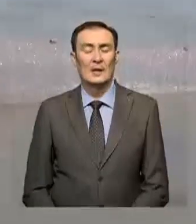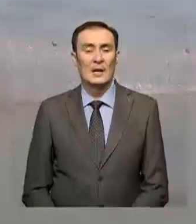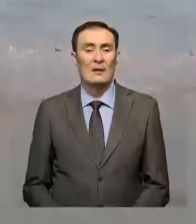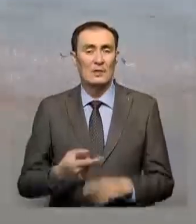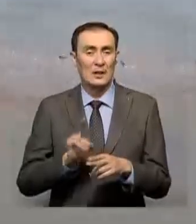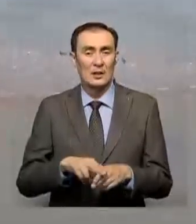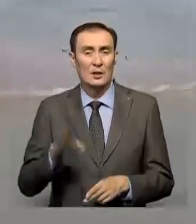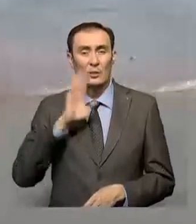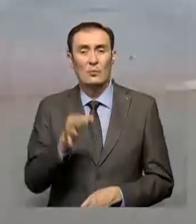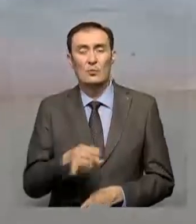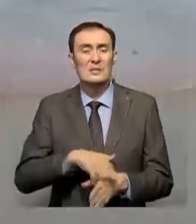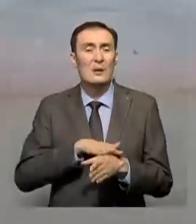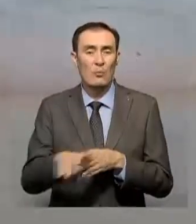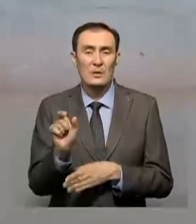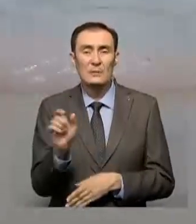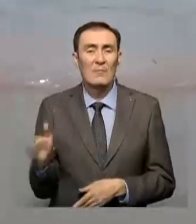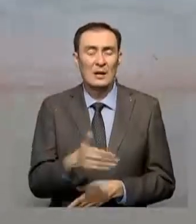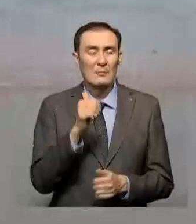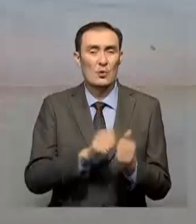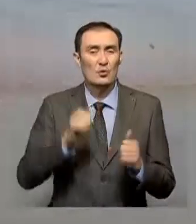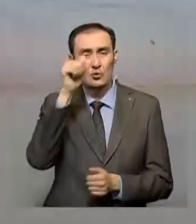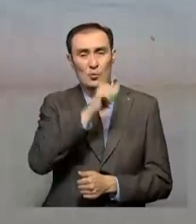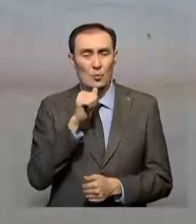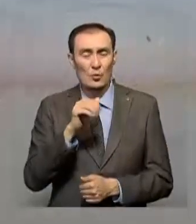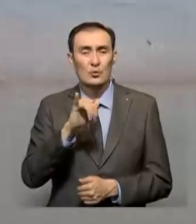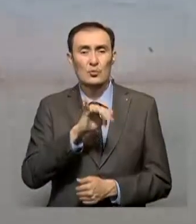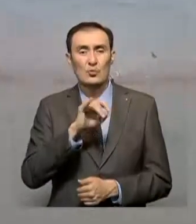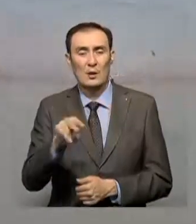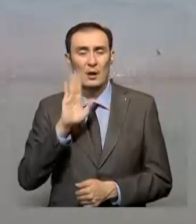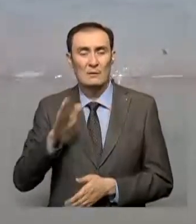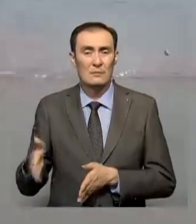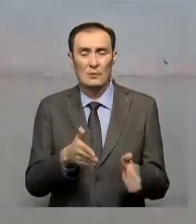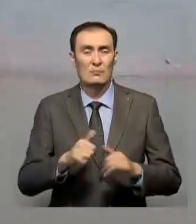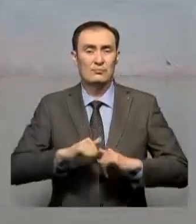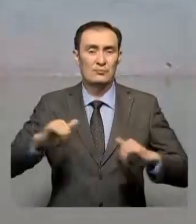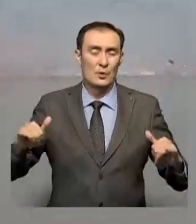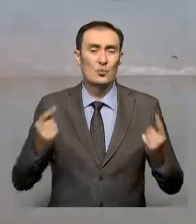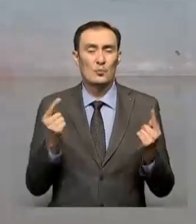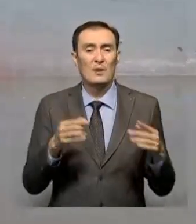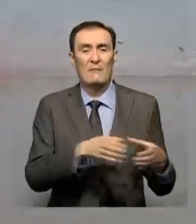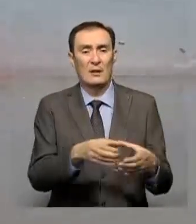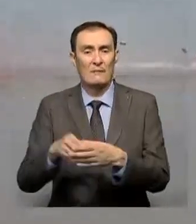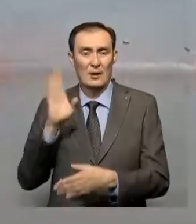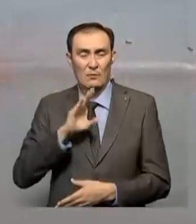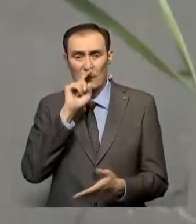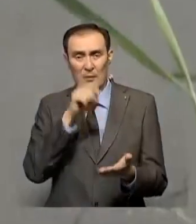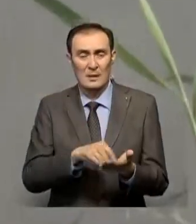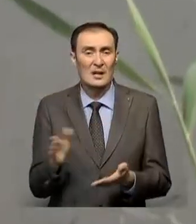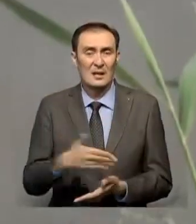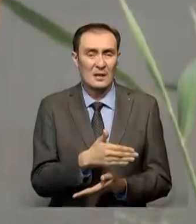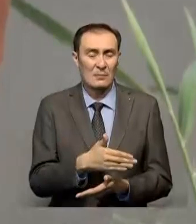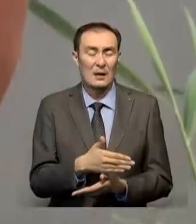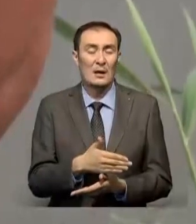Этот пруд буквально заполнен мальками. Ежегодно река Урал выходит из берегов, образовывая множество мелких водоемов, в которых рыба